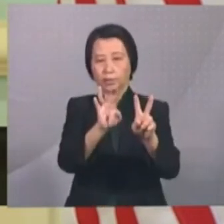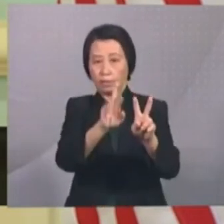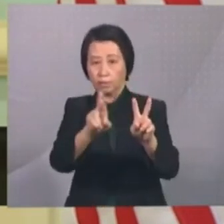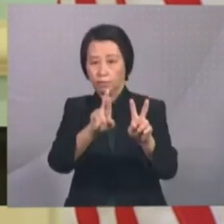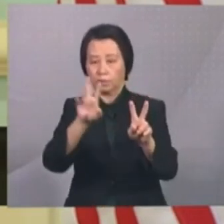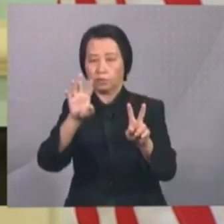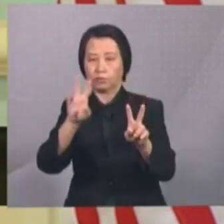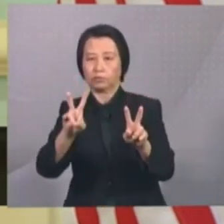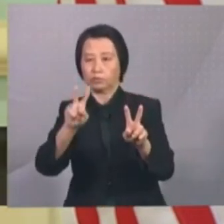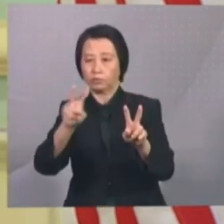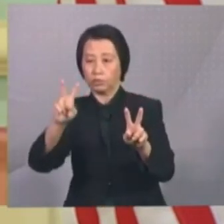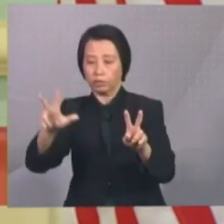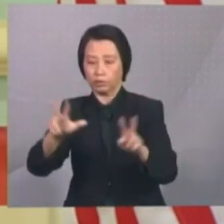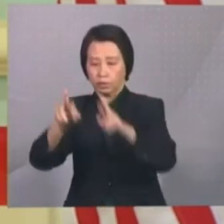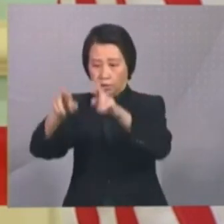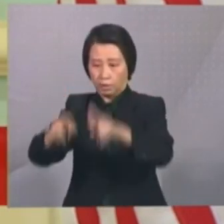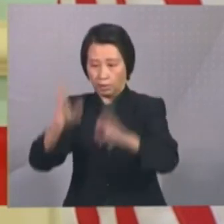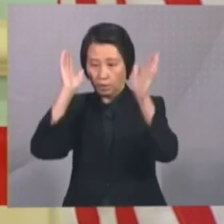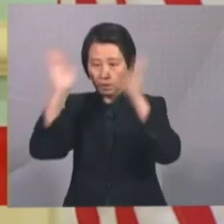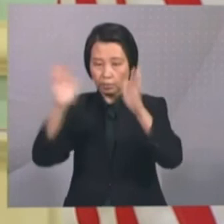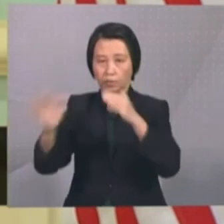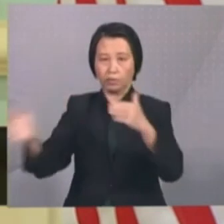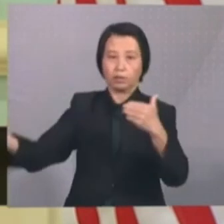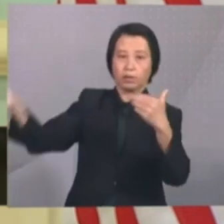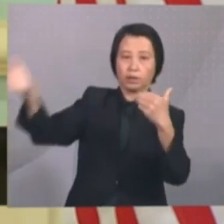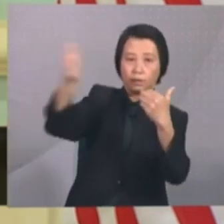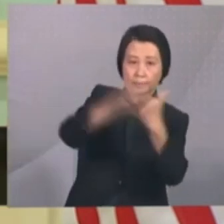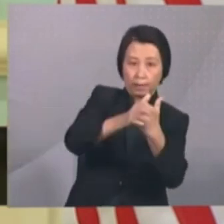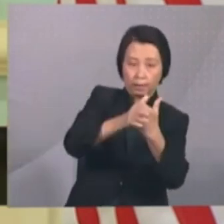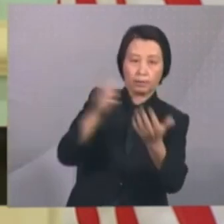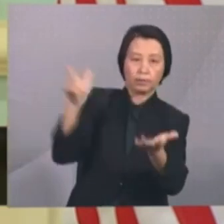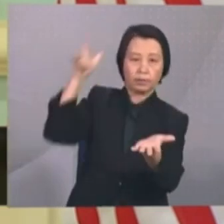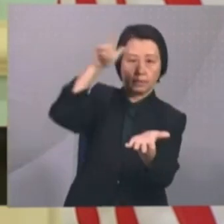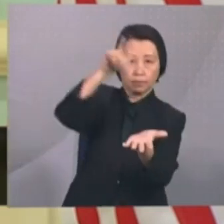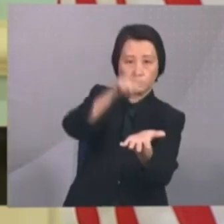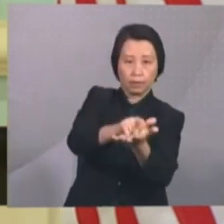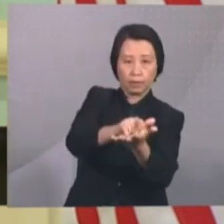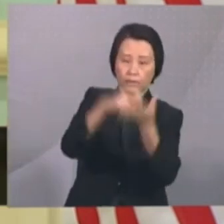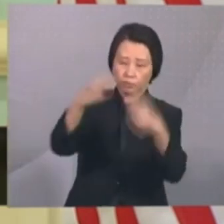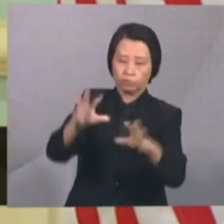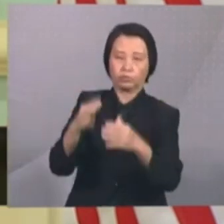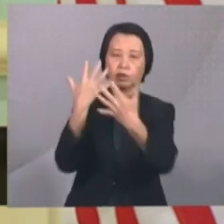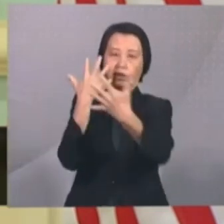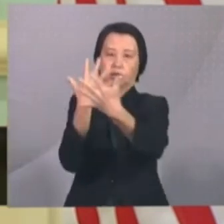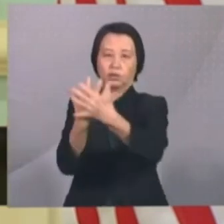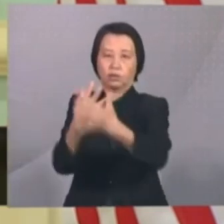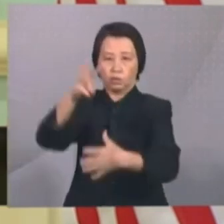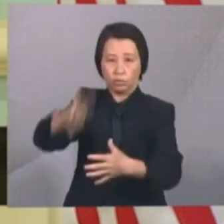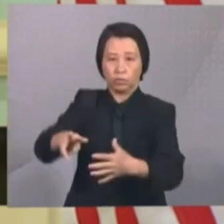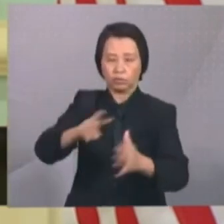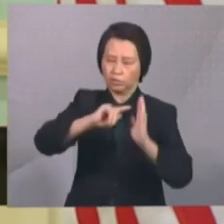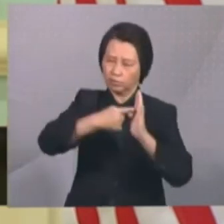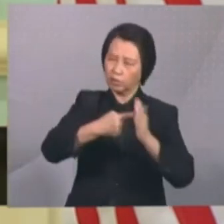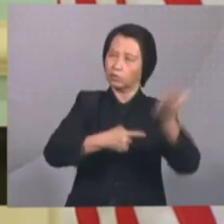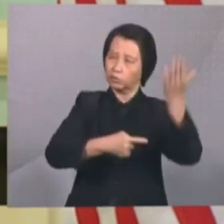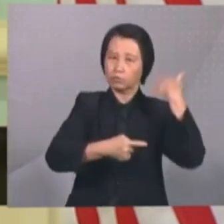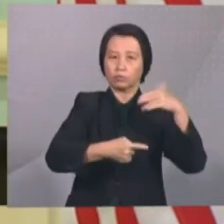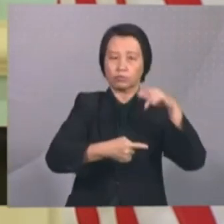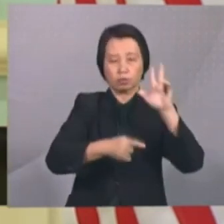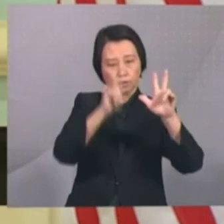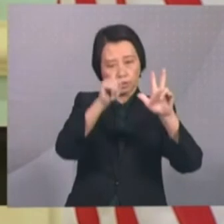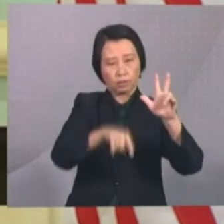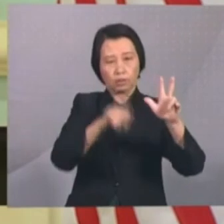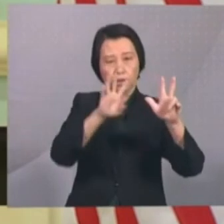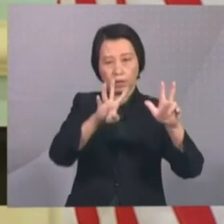28753 rakyat Malaysia yang pulang ke tanah air telah di Corinthians wajib sejak 3 epil